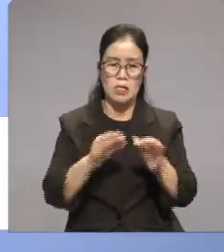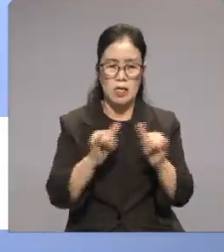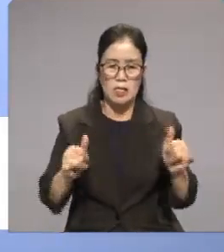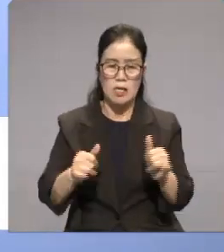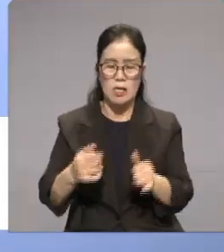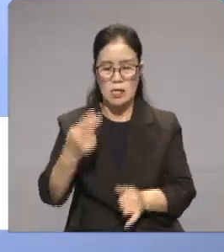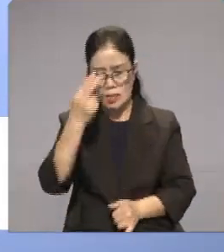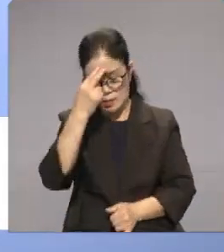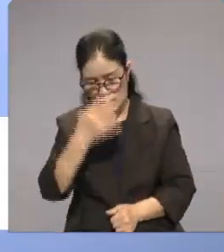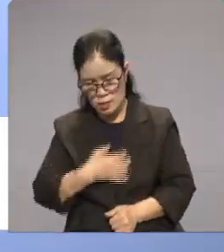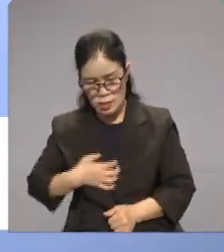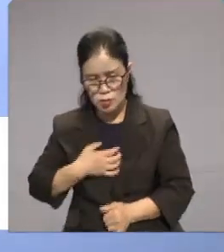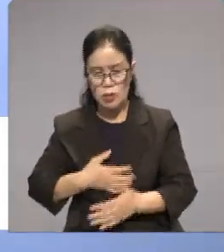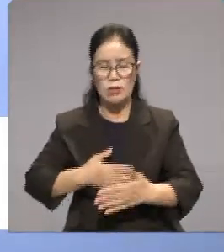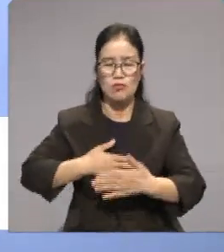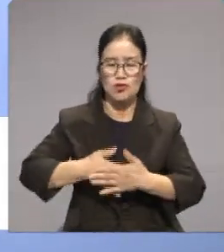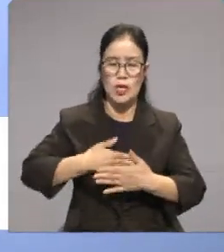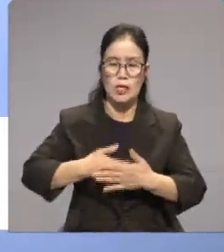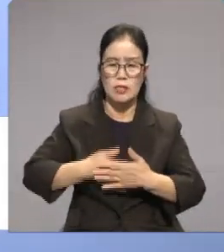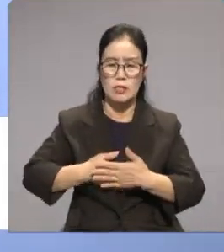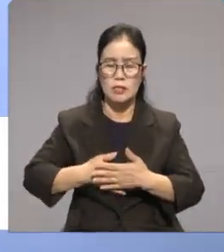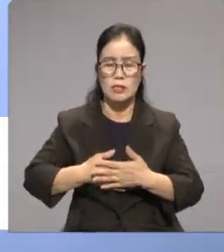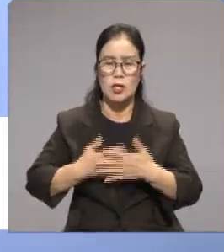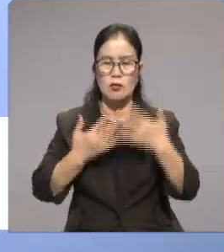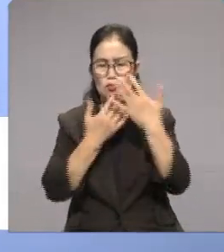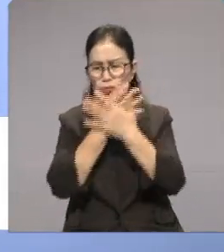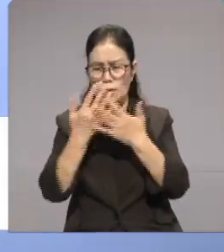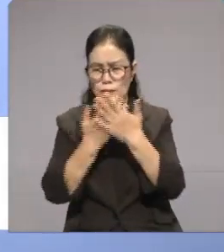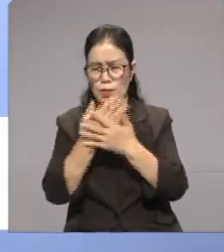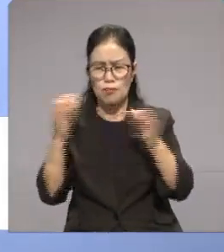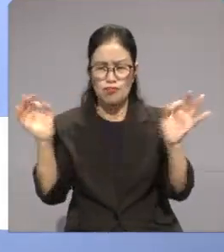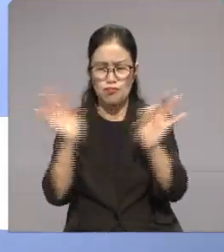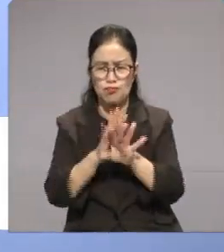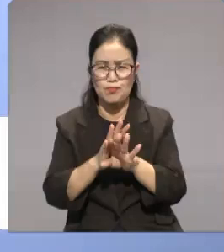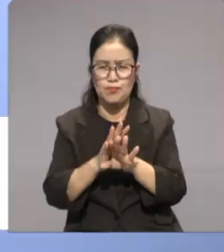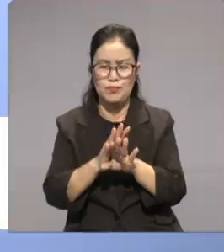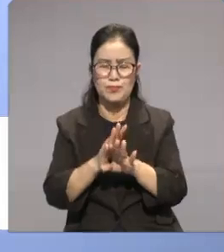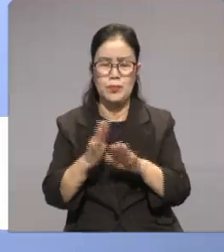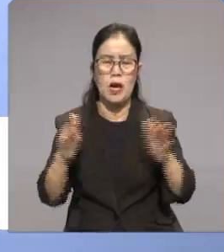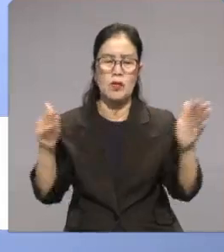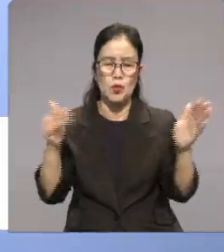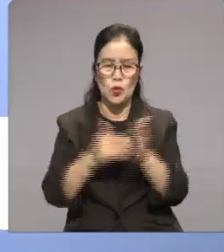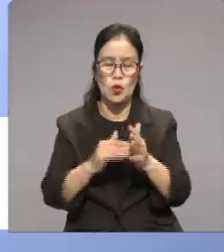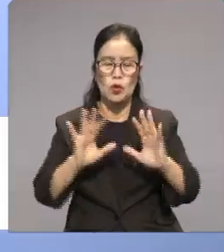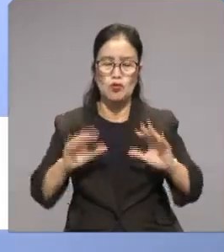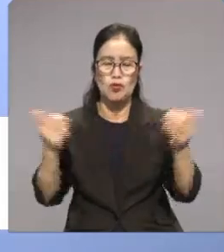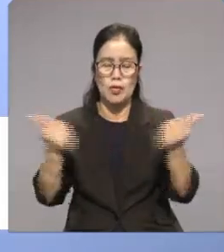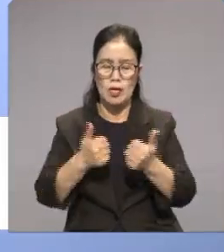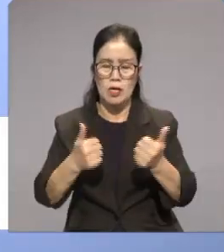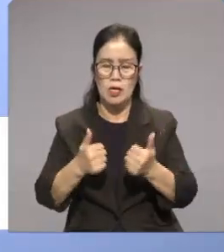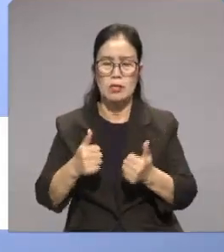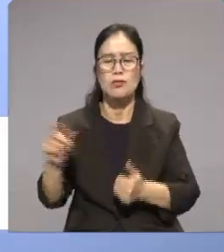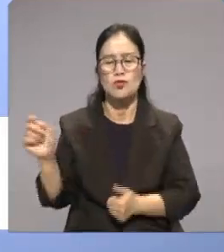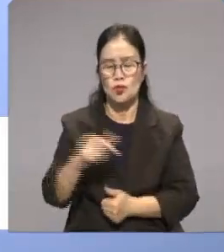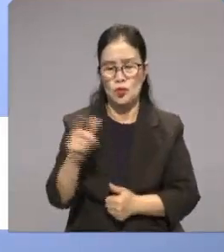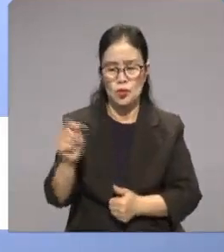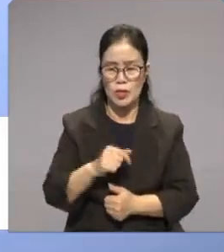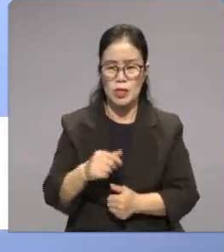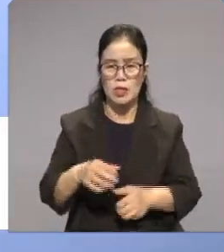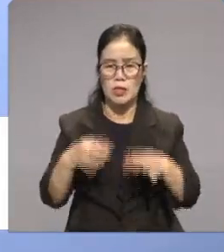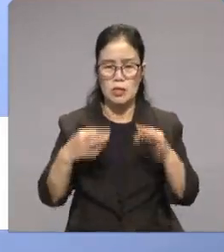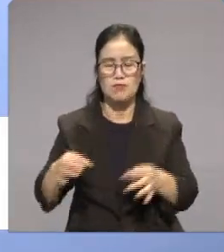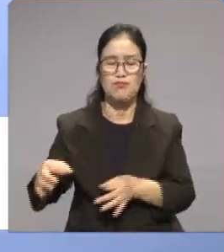투자자들의 근심과 불안을 불확실성을 좀 끝낼 수 있도록